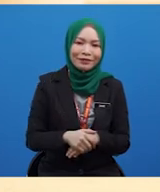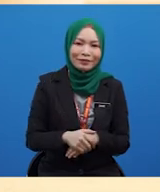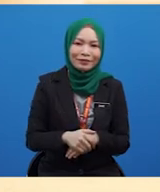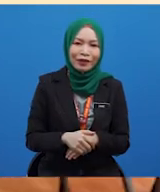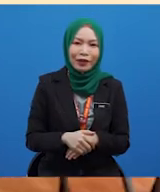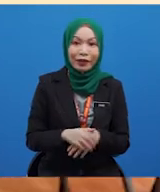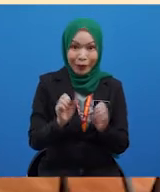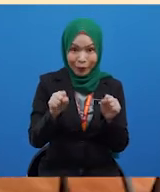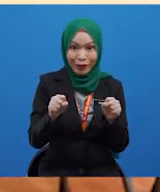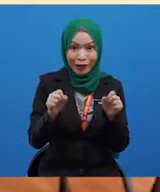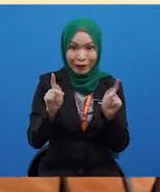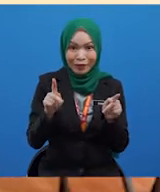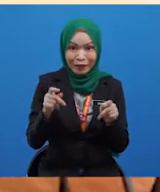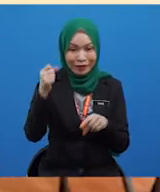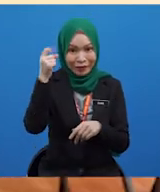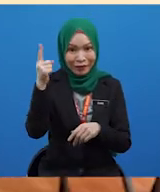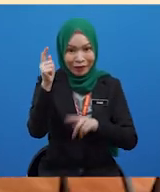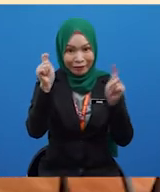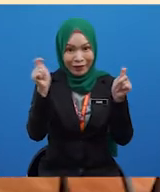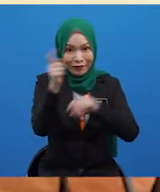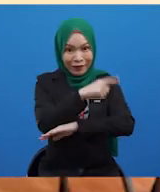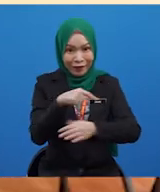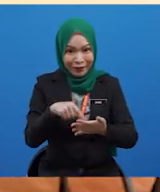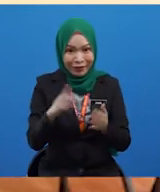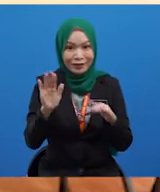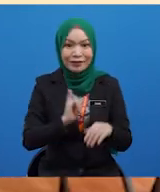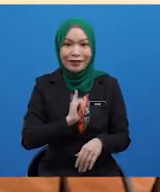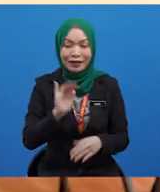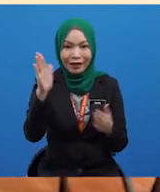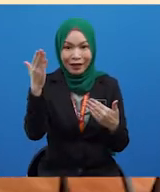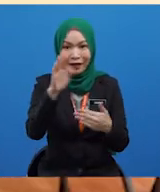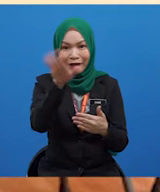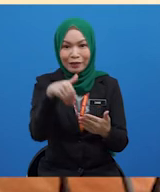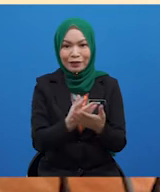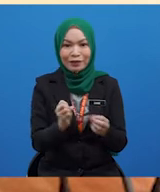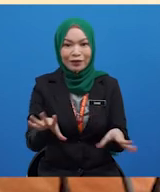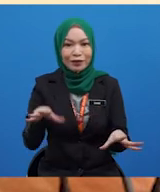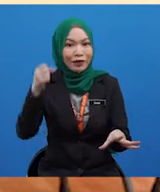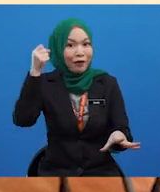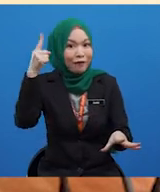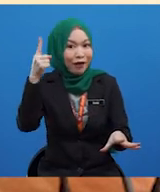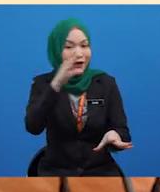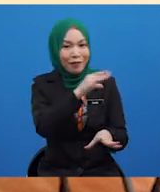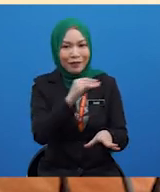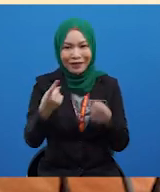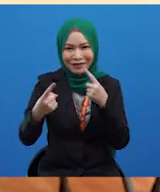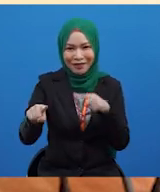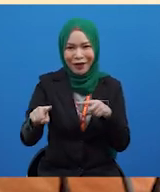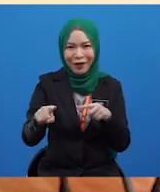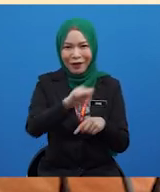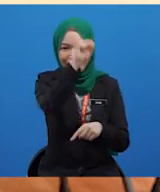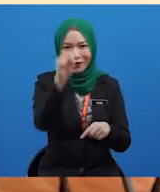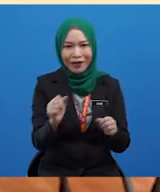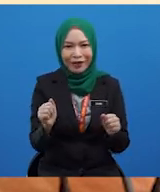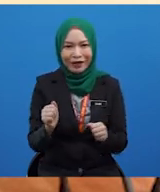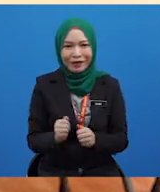hari ini? Cikgu berharap agar pelajar-pelajar telah dapat memahaminya dan dapat menjawab semua